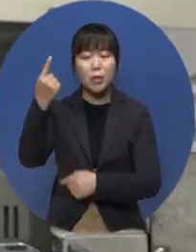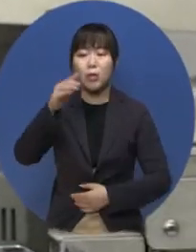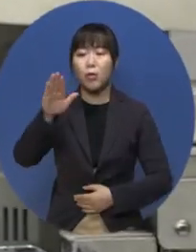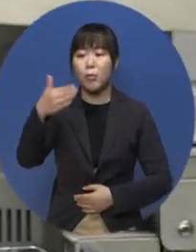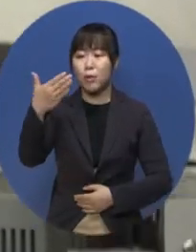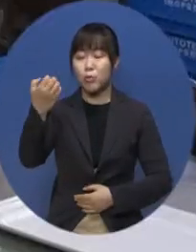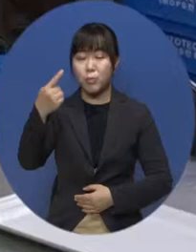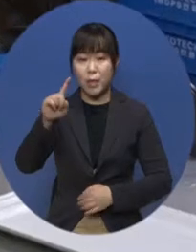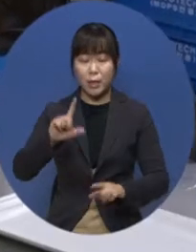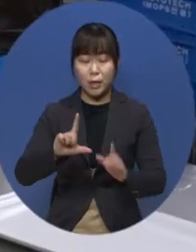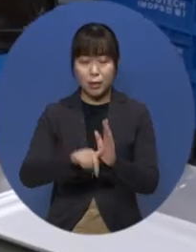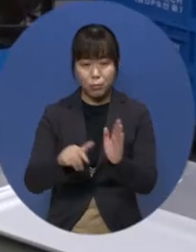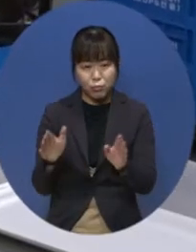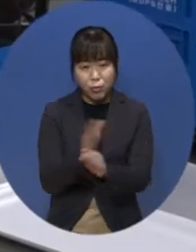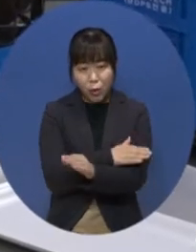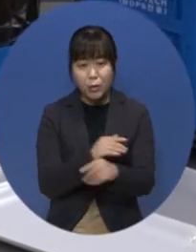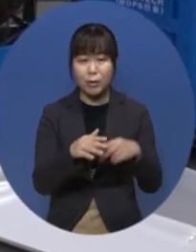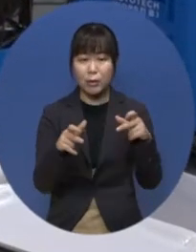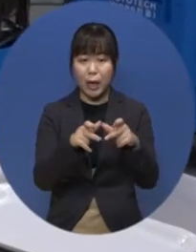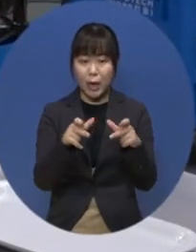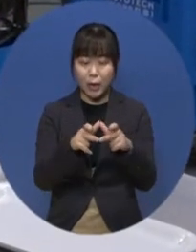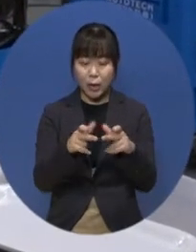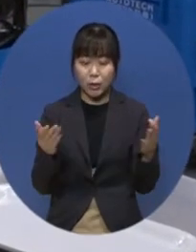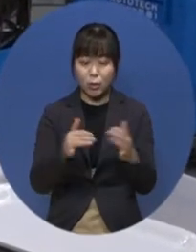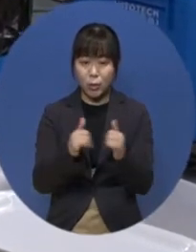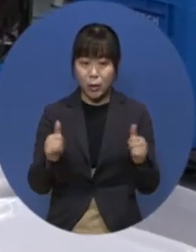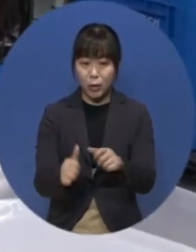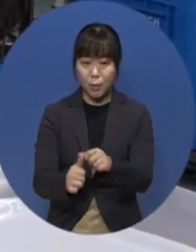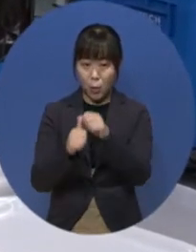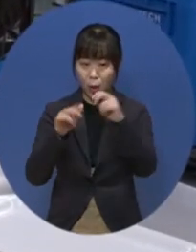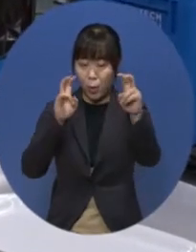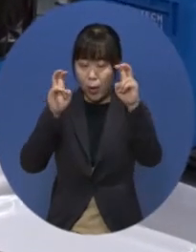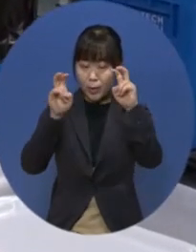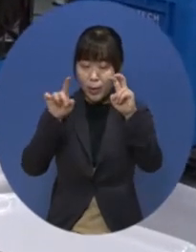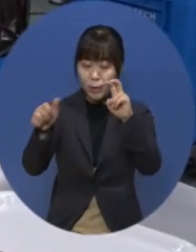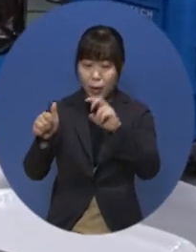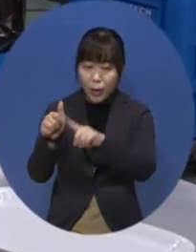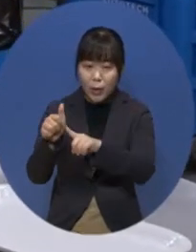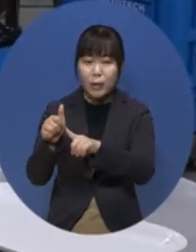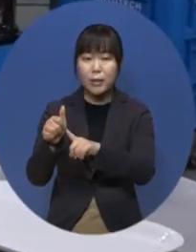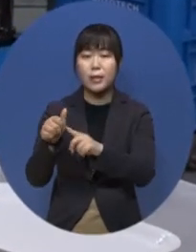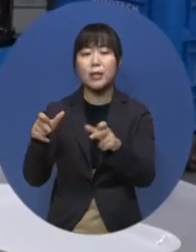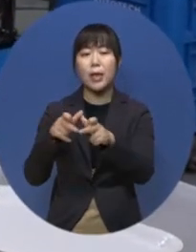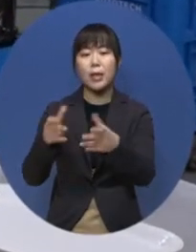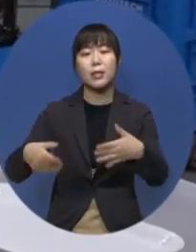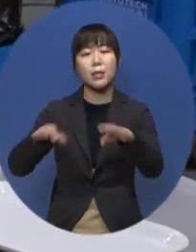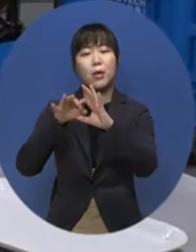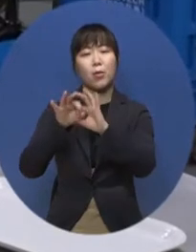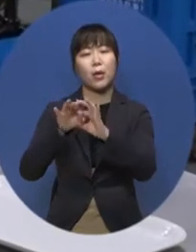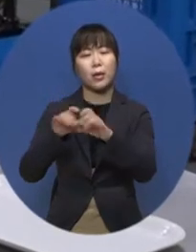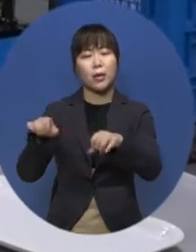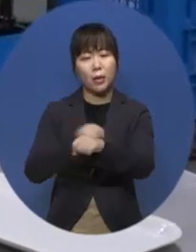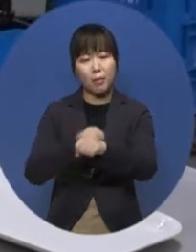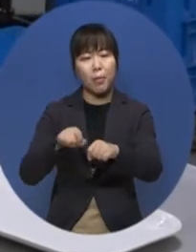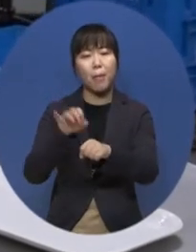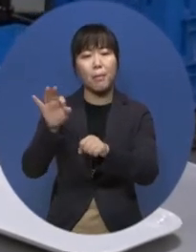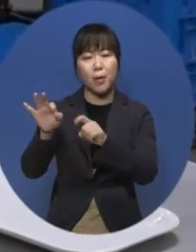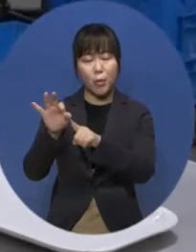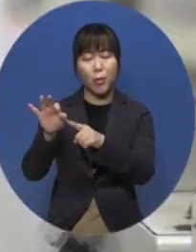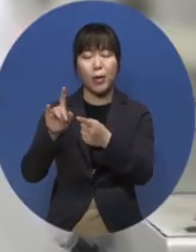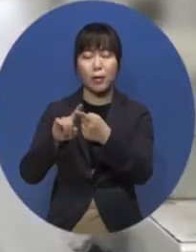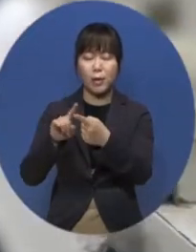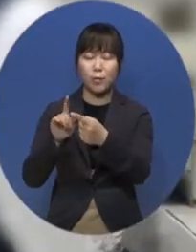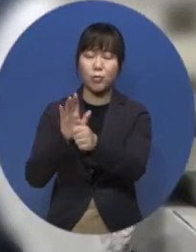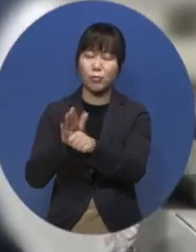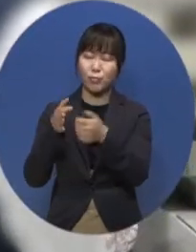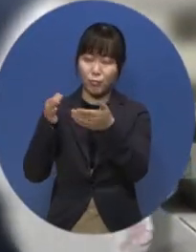1991년부터 장애인 근로자를 고용한 사업주에게 장애인 시설 설치 등에 따른 픽 * 비용을 보전하는 제